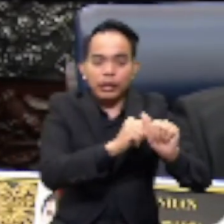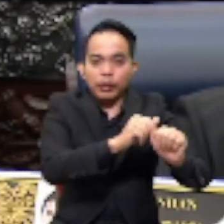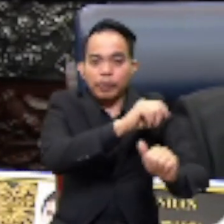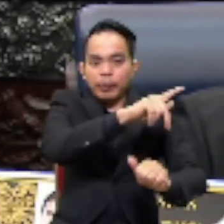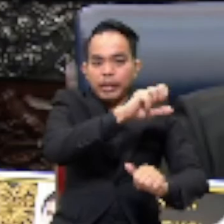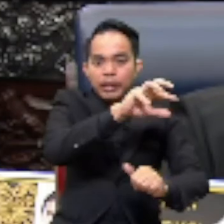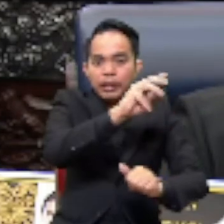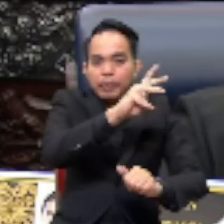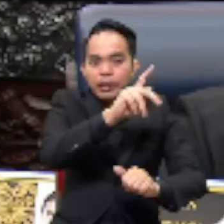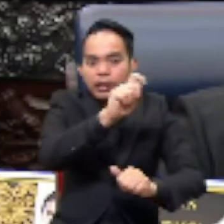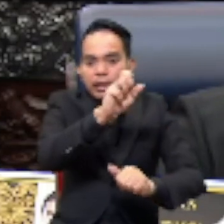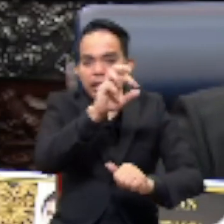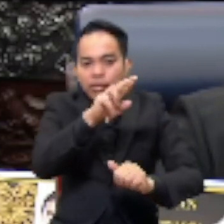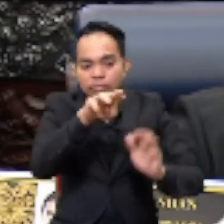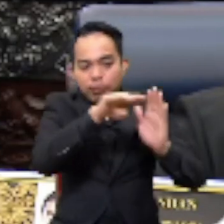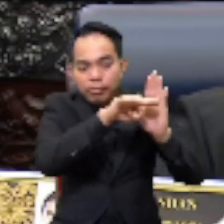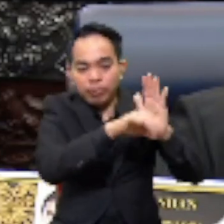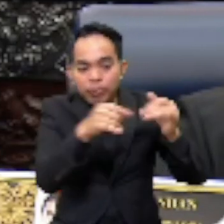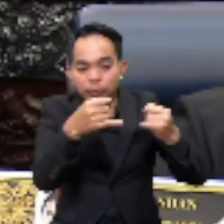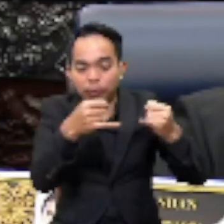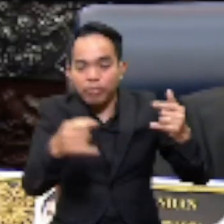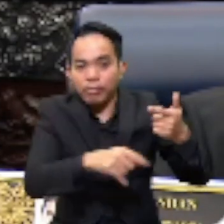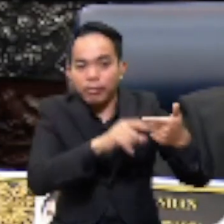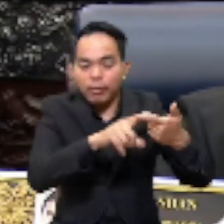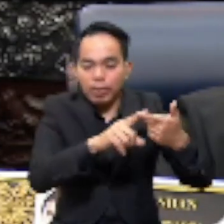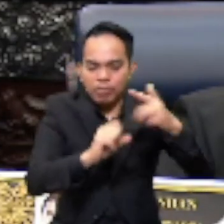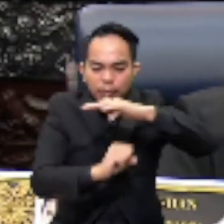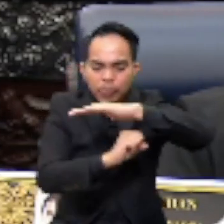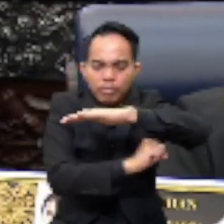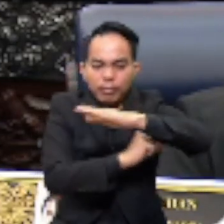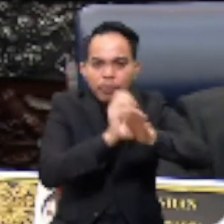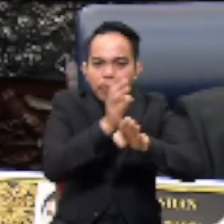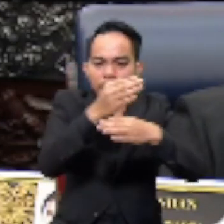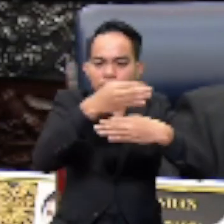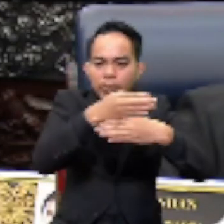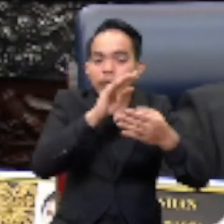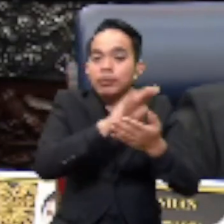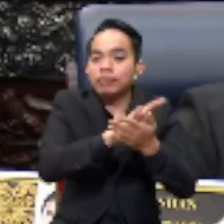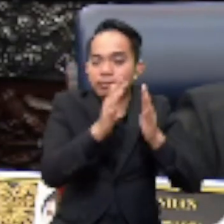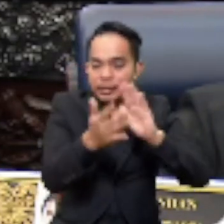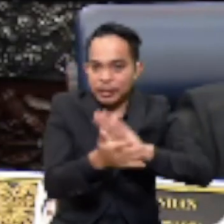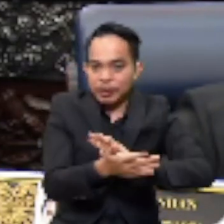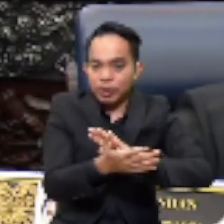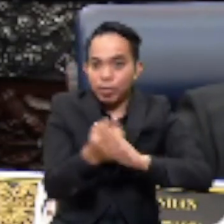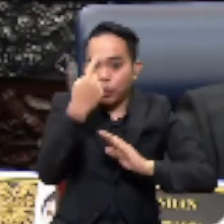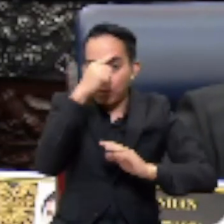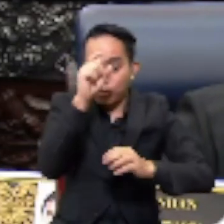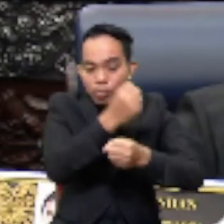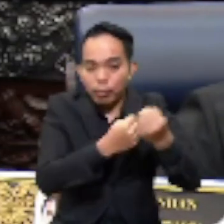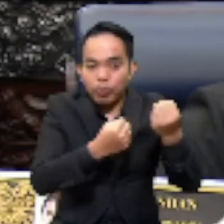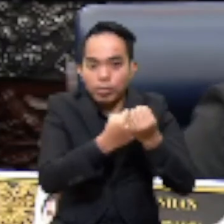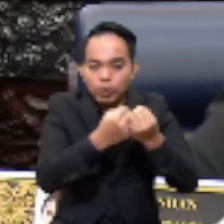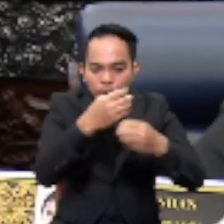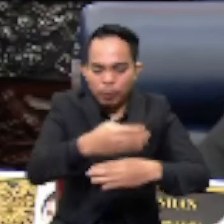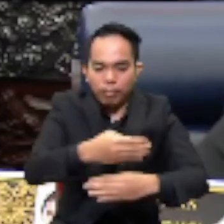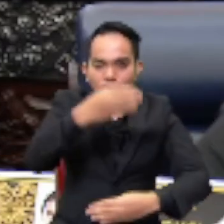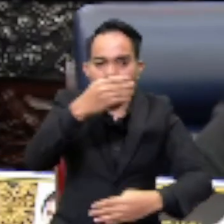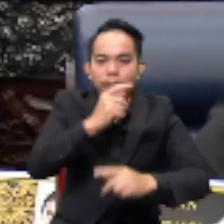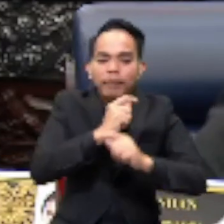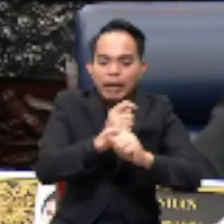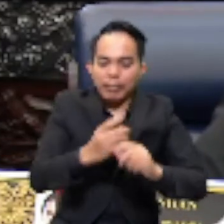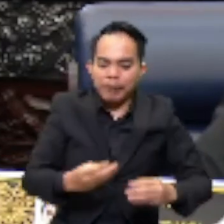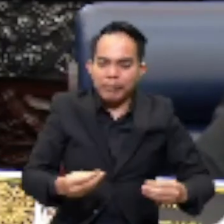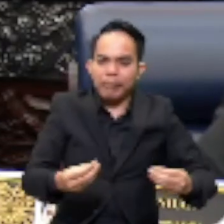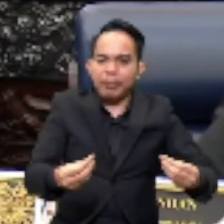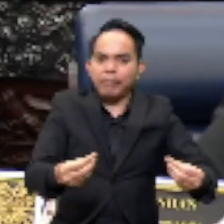seperti jenis bahan binaan struktur dan juga Reka bentuk justeru dalam menyokong usaha agar tahap guna tanah